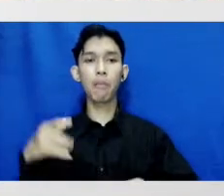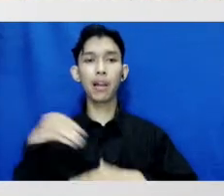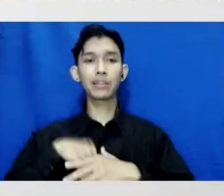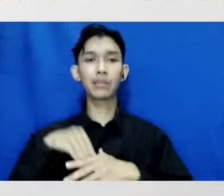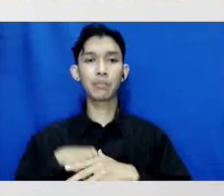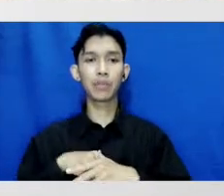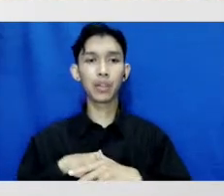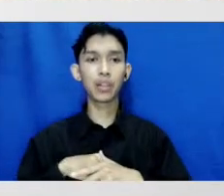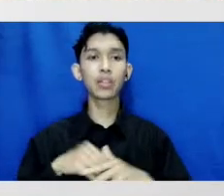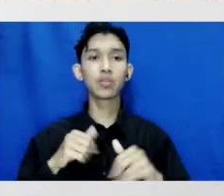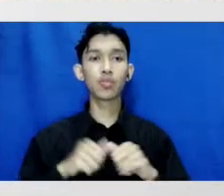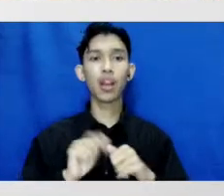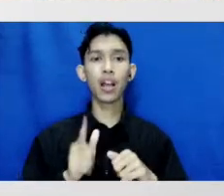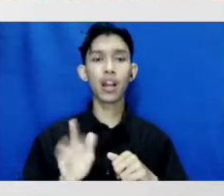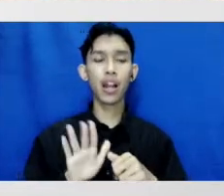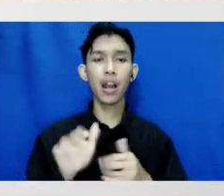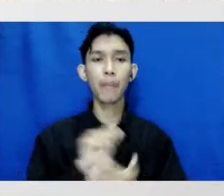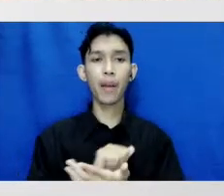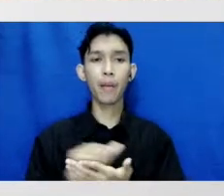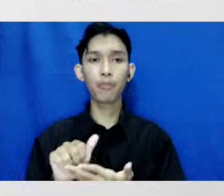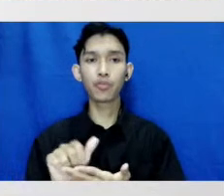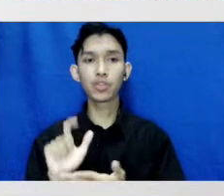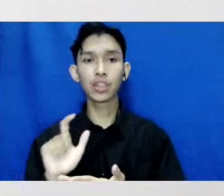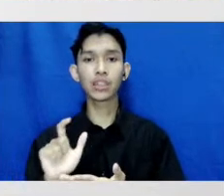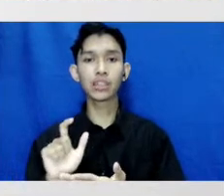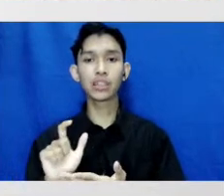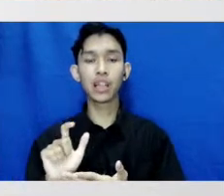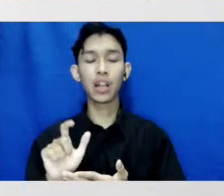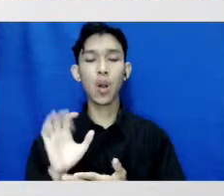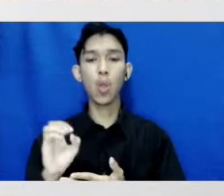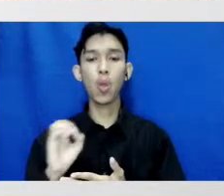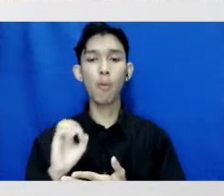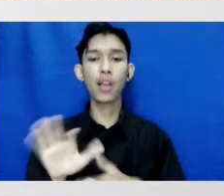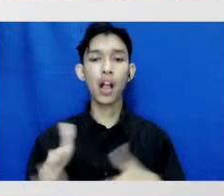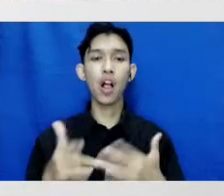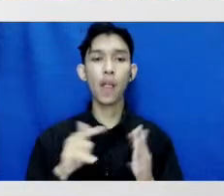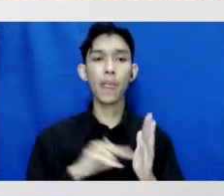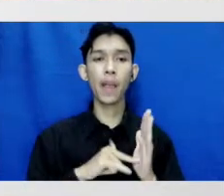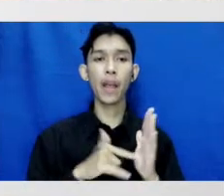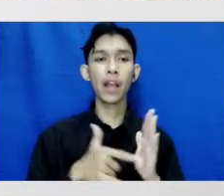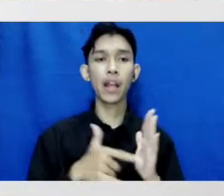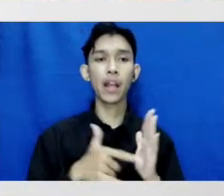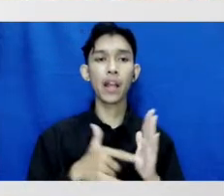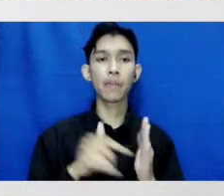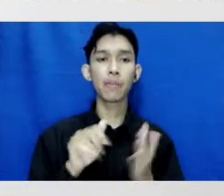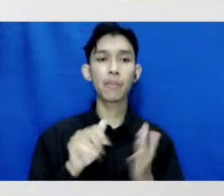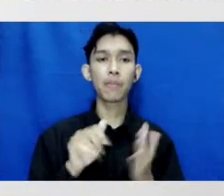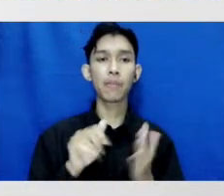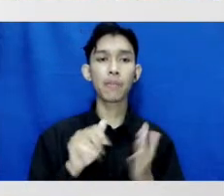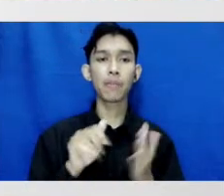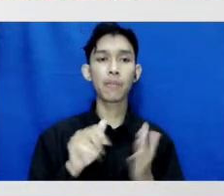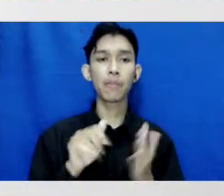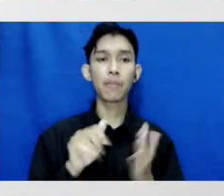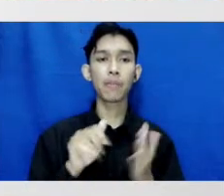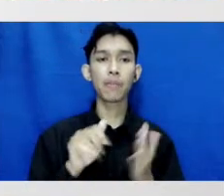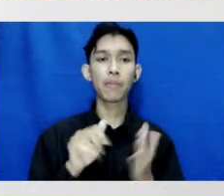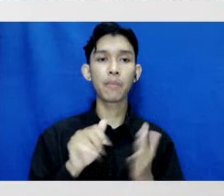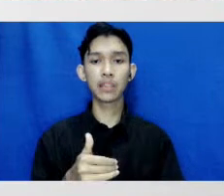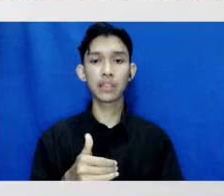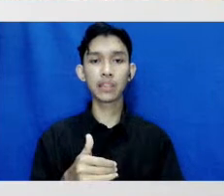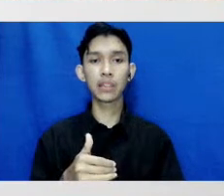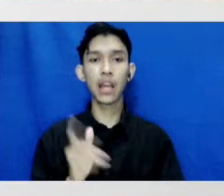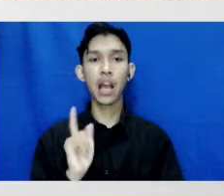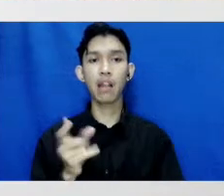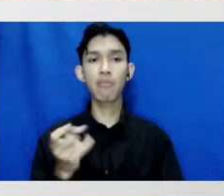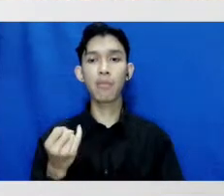lalu apakah akan ada penghapusan secara otomatis dan teknik penghapusannya seperti apa, sehingga di